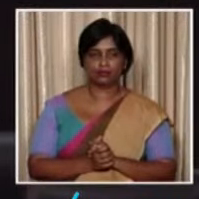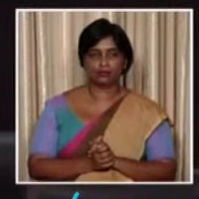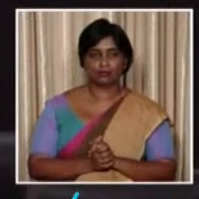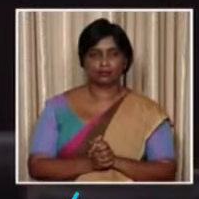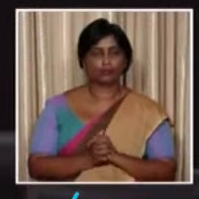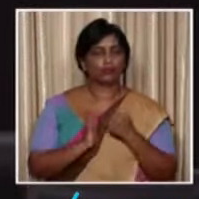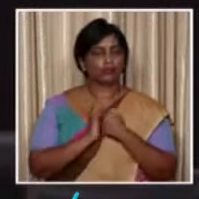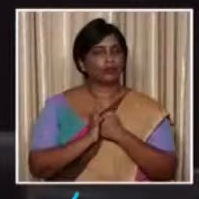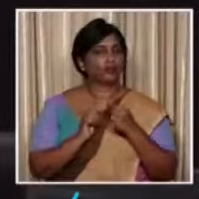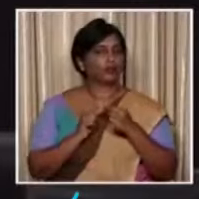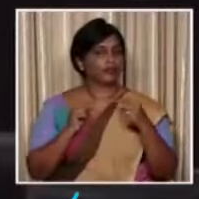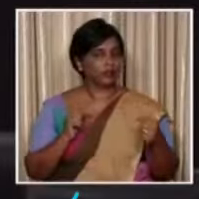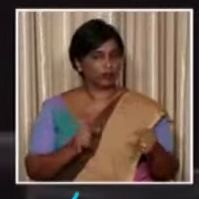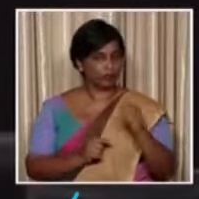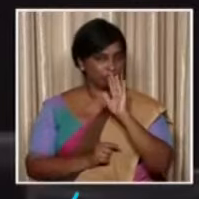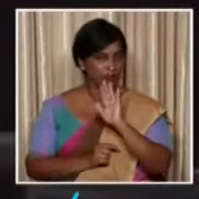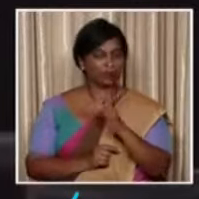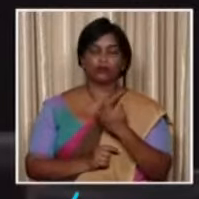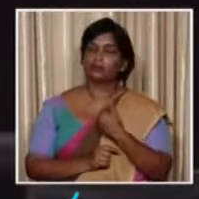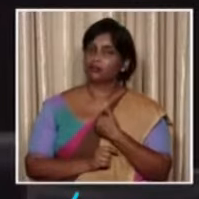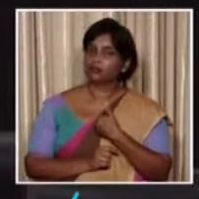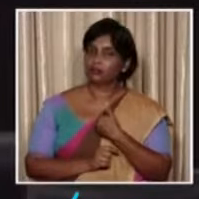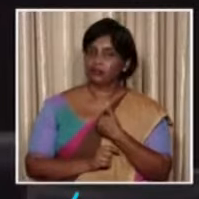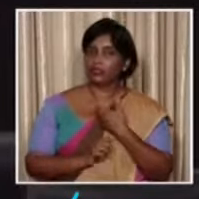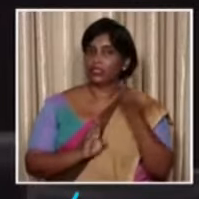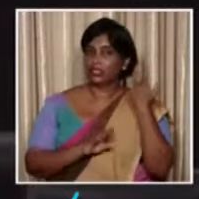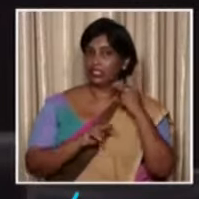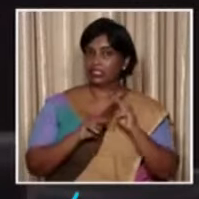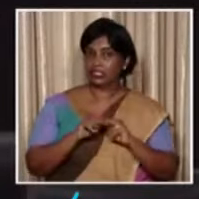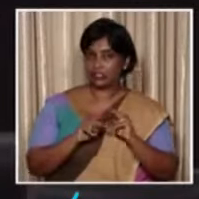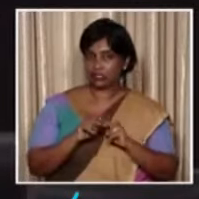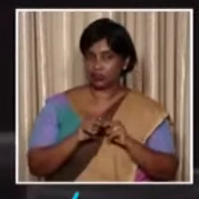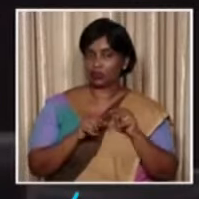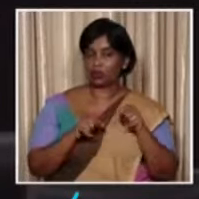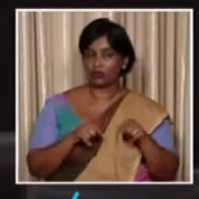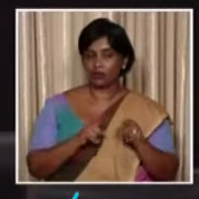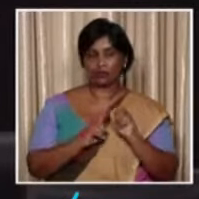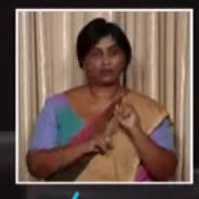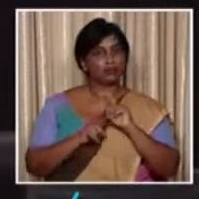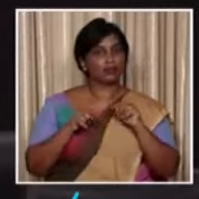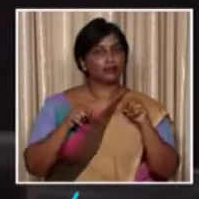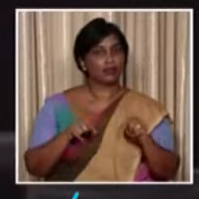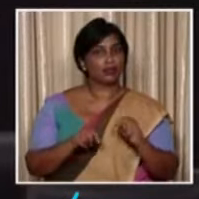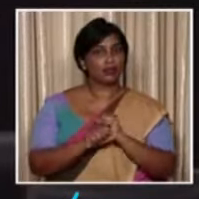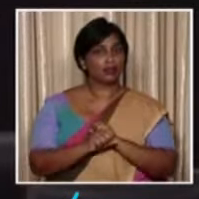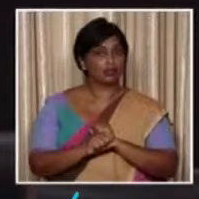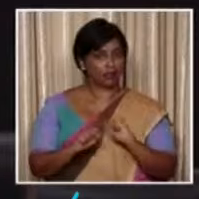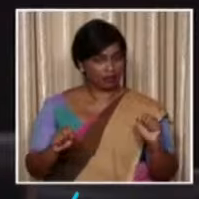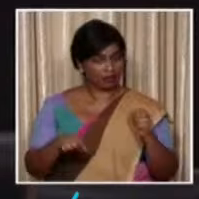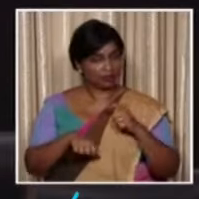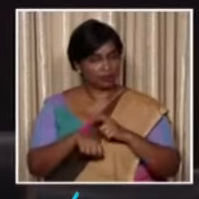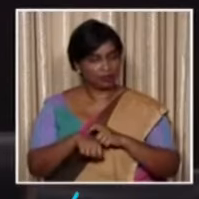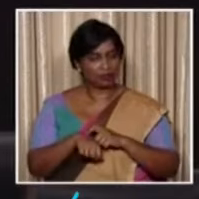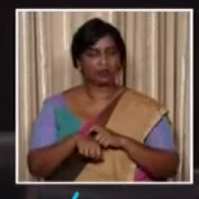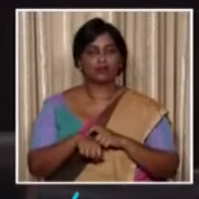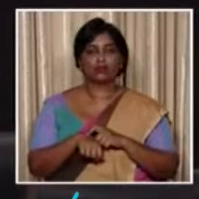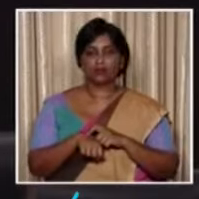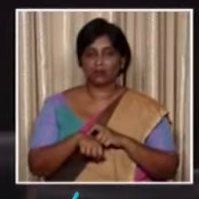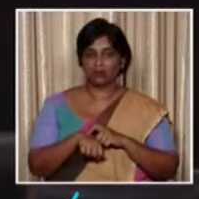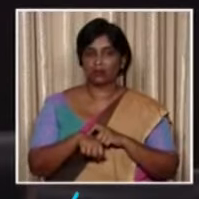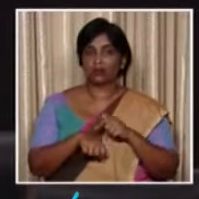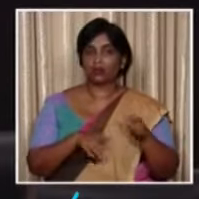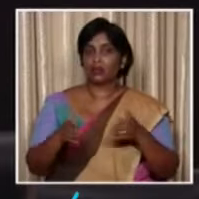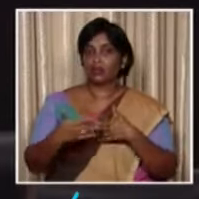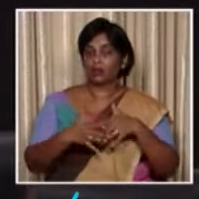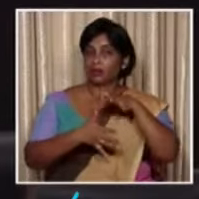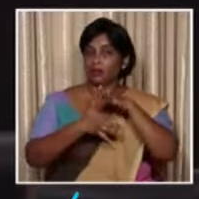गरु विपक्ष नायक तुमा विसिन मम ये सिकुरादा में सभावे नतिवेलावेत मम